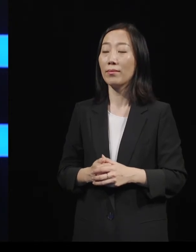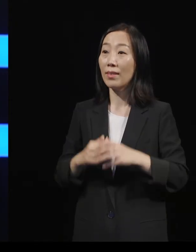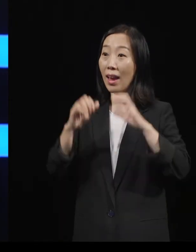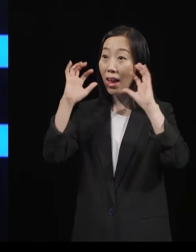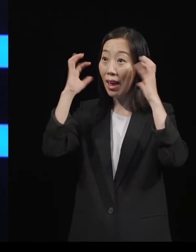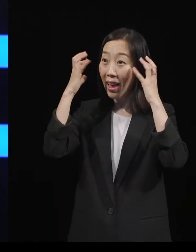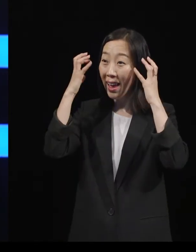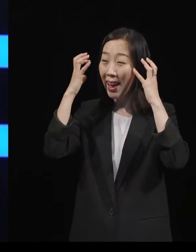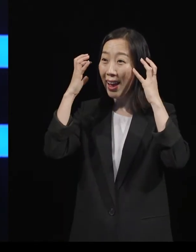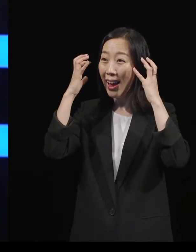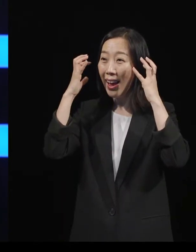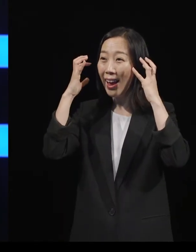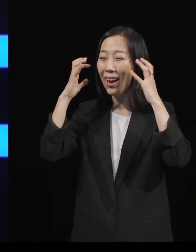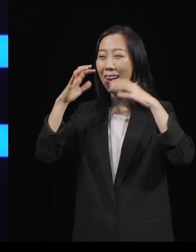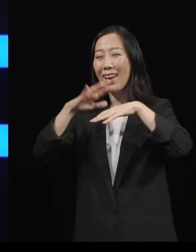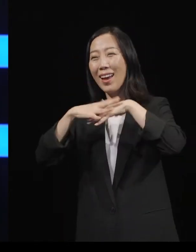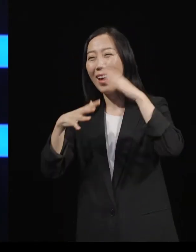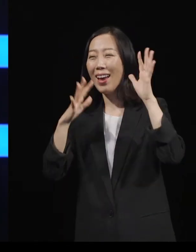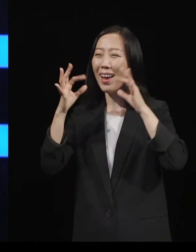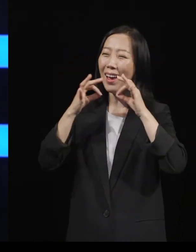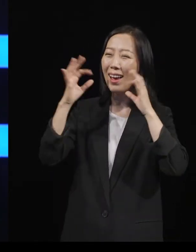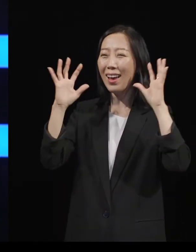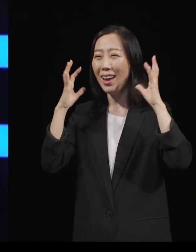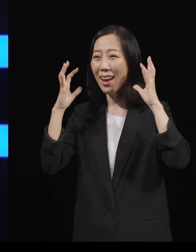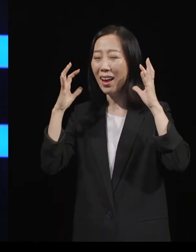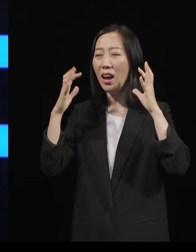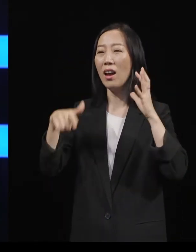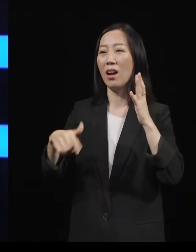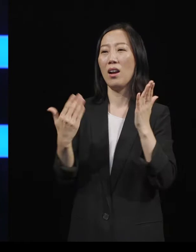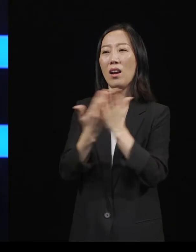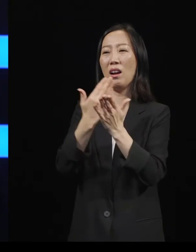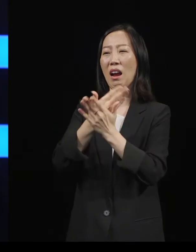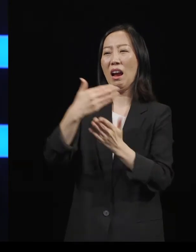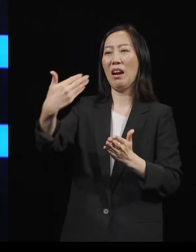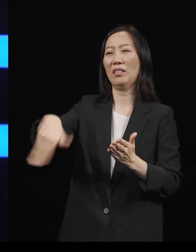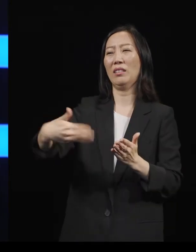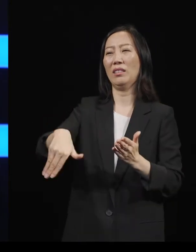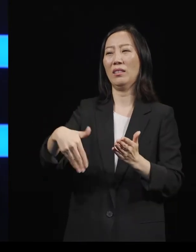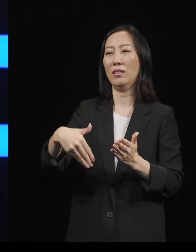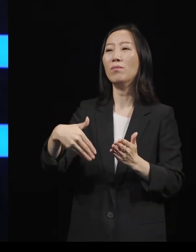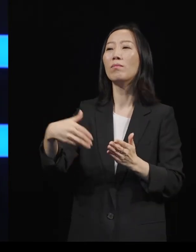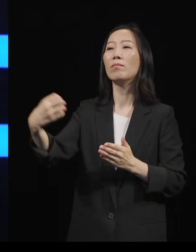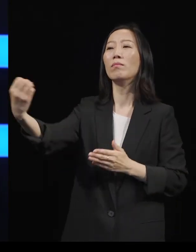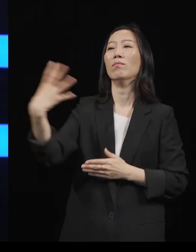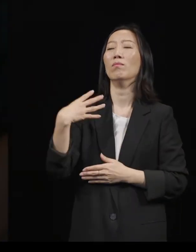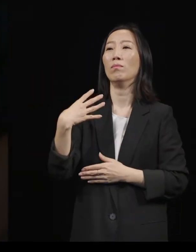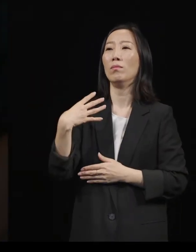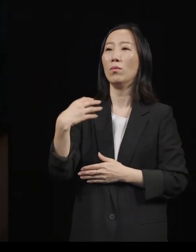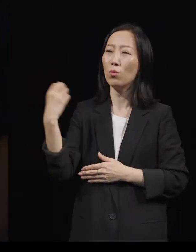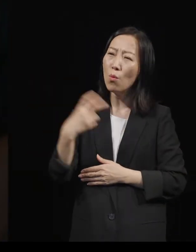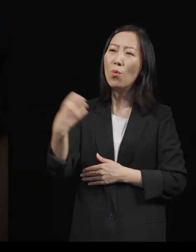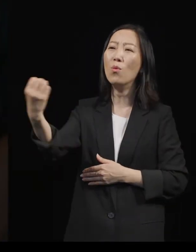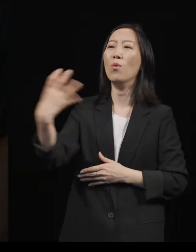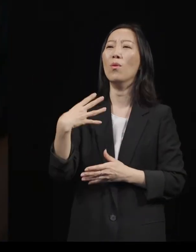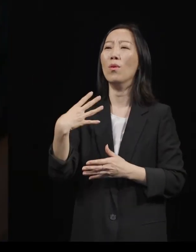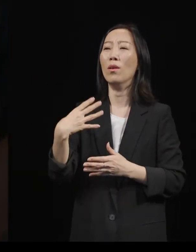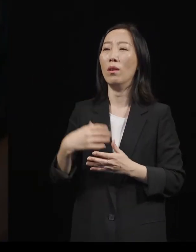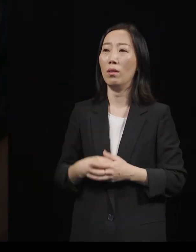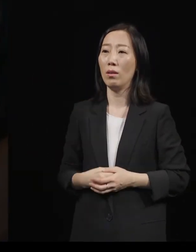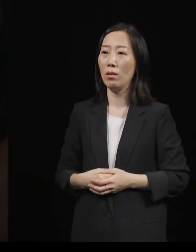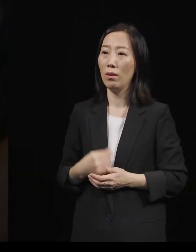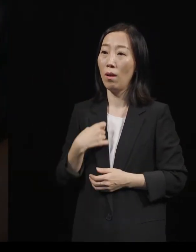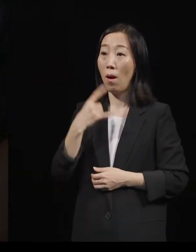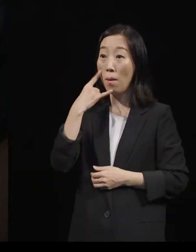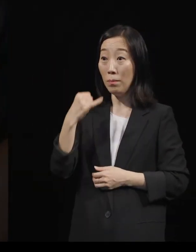그리고 아이가 옹알이를 안 해, 발달이 안 돼 라고 얘기를 하면 또 얘기합니다. 그거 엄마가 얘기 많이